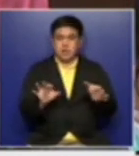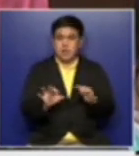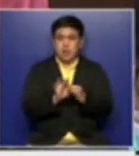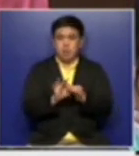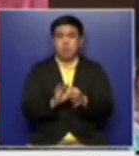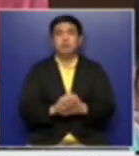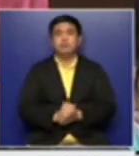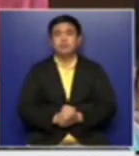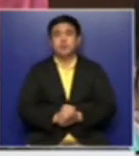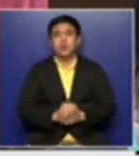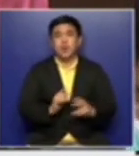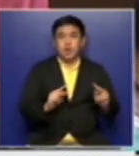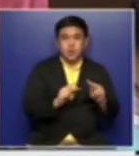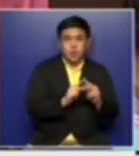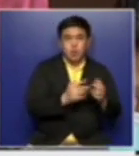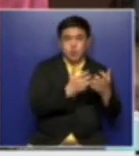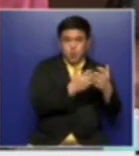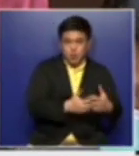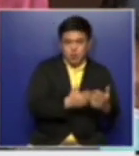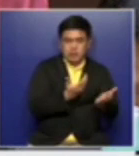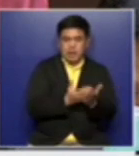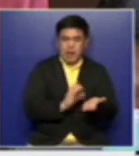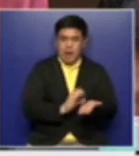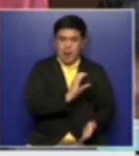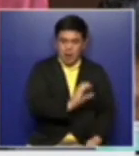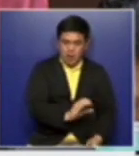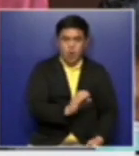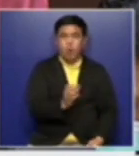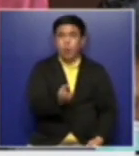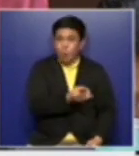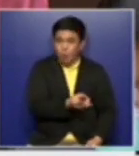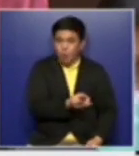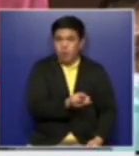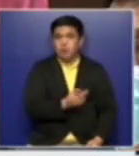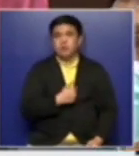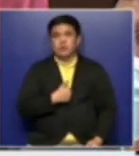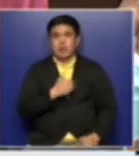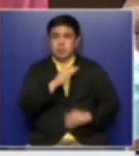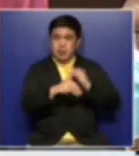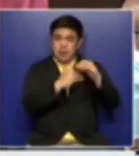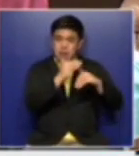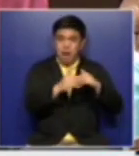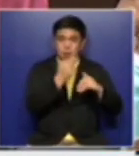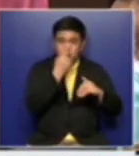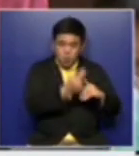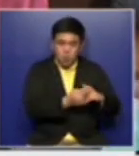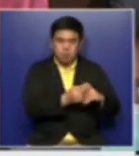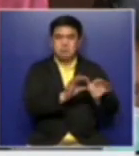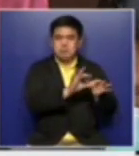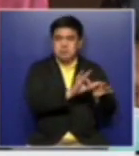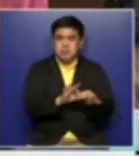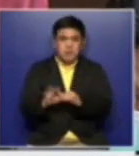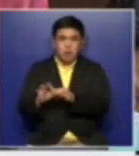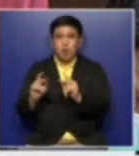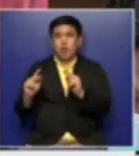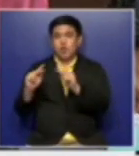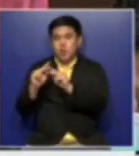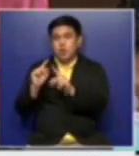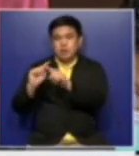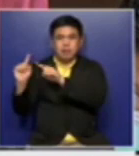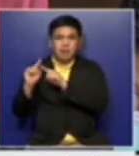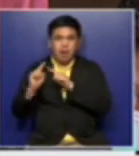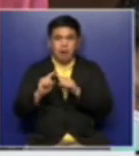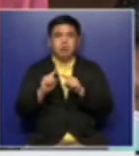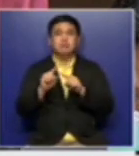กันกระทรวงอุตสาหกรรมได้รับงบประมาณเพียงน้อยนิดเมื่อเทียบกับการพัฒนาแล้วเพื่อให้เชื่อมโยงกับกระทรวงทบวงกรม